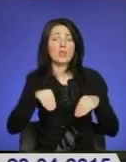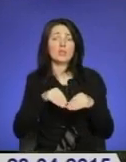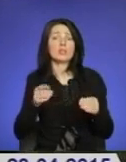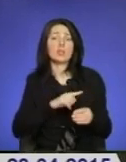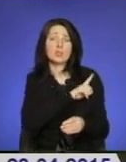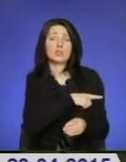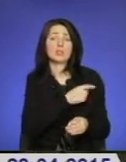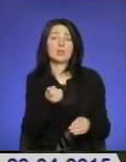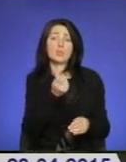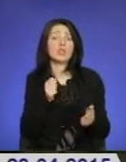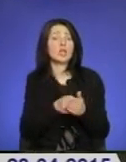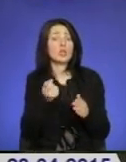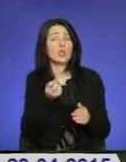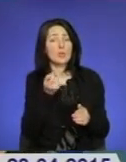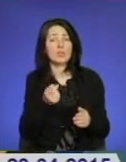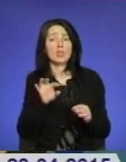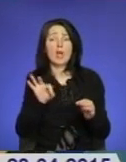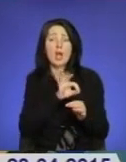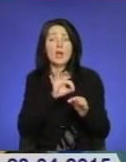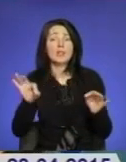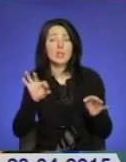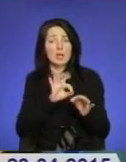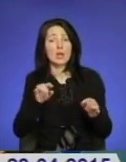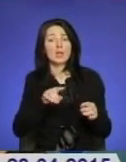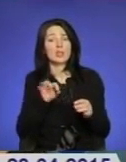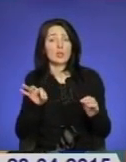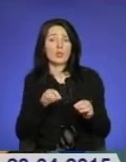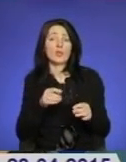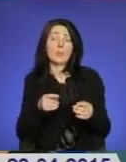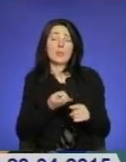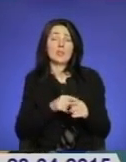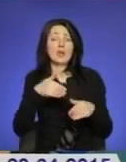до намистинки, нитка за ниткою, штрих до штриха – це крок до великої перемоги.